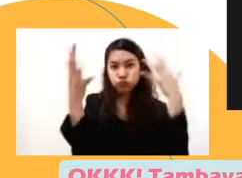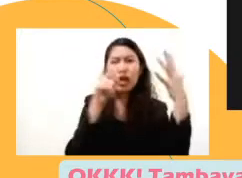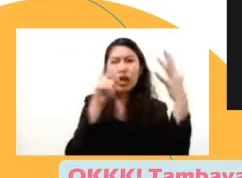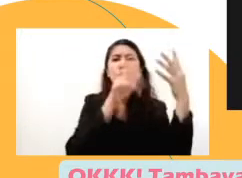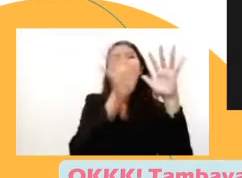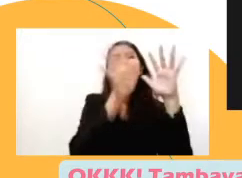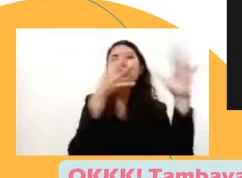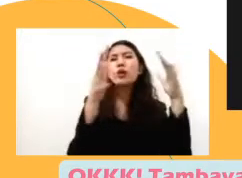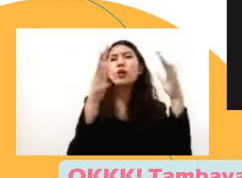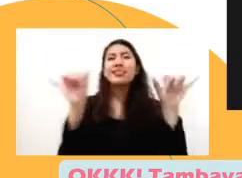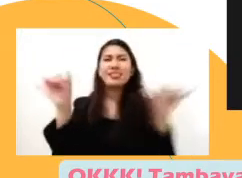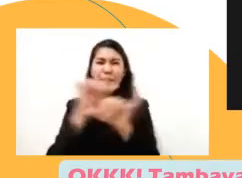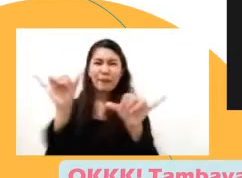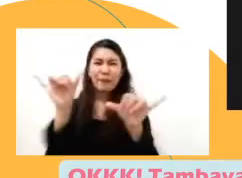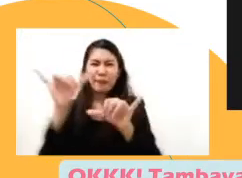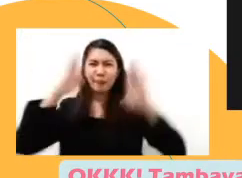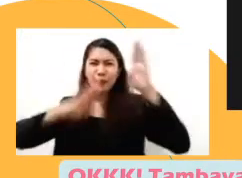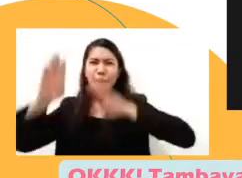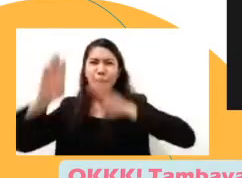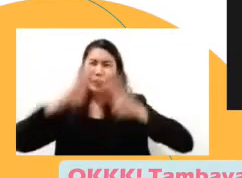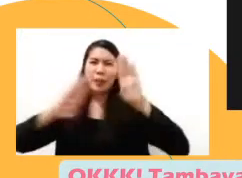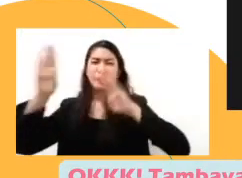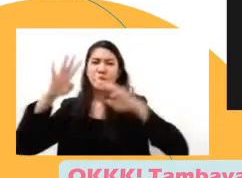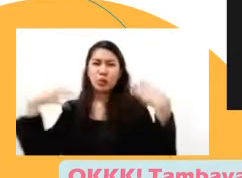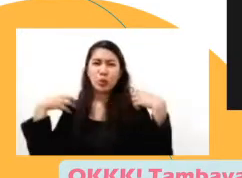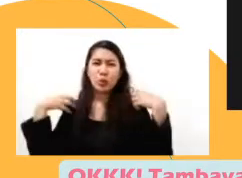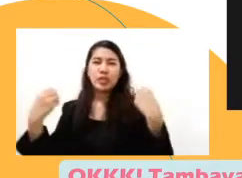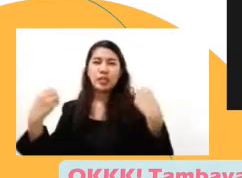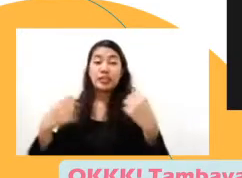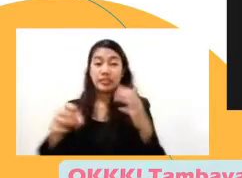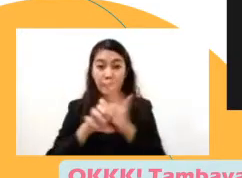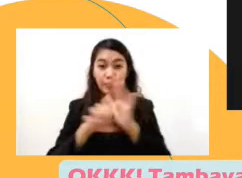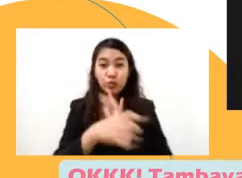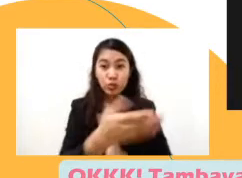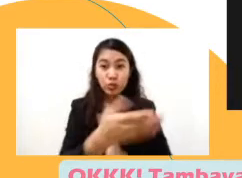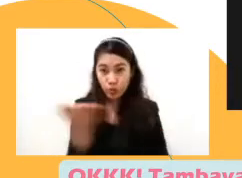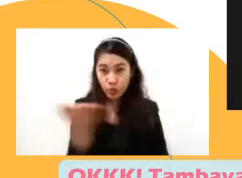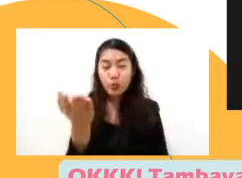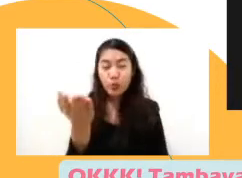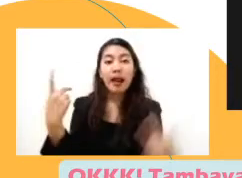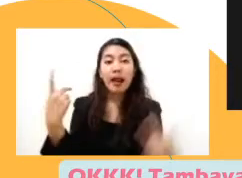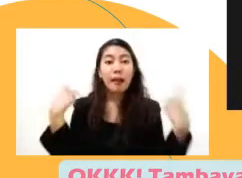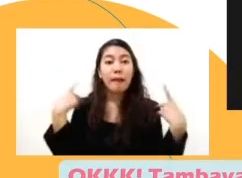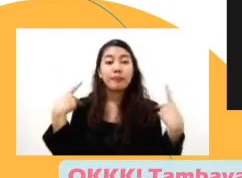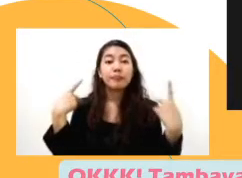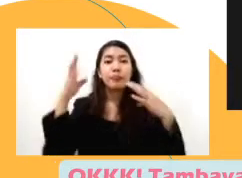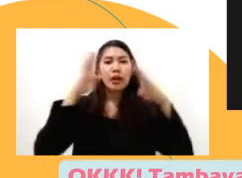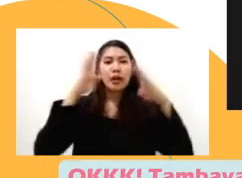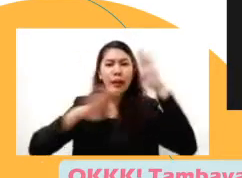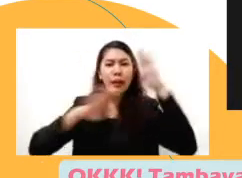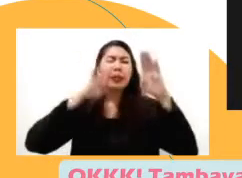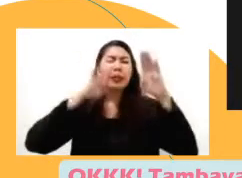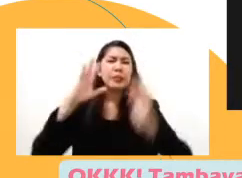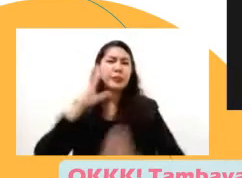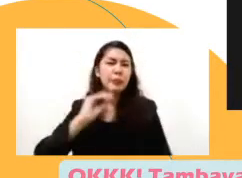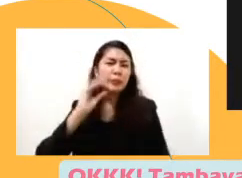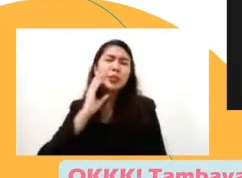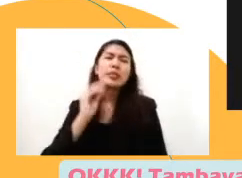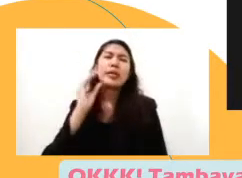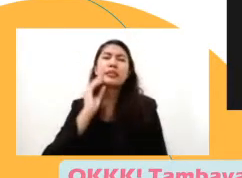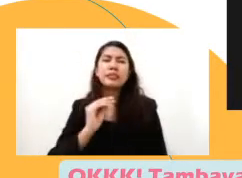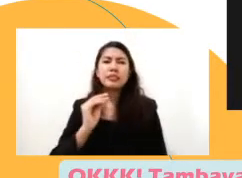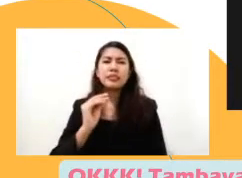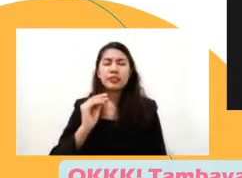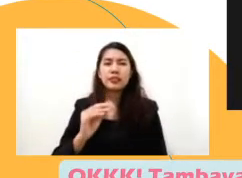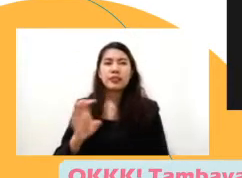mga naaalalang pagsubok na inyong nalagpasan, no? No, so yung mga unos na dumaan sa atin, naaalala ko si